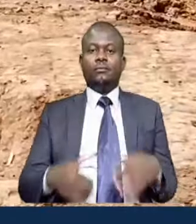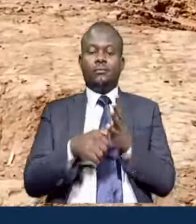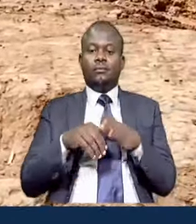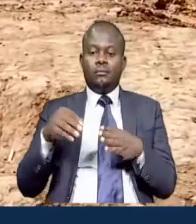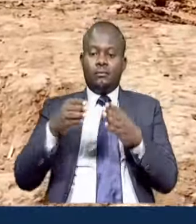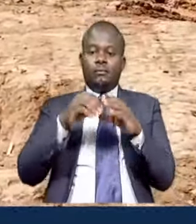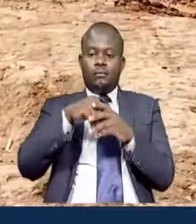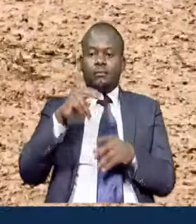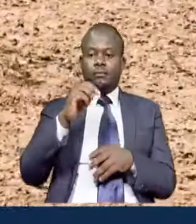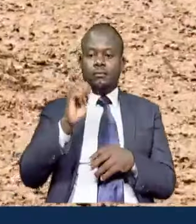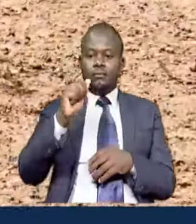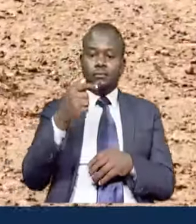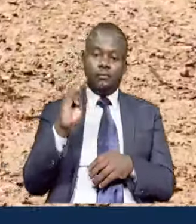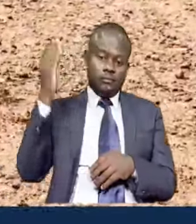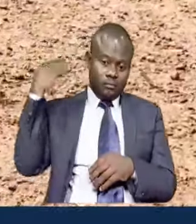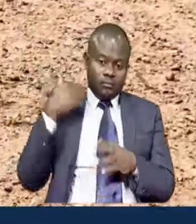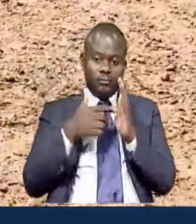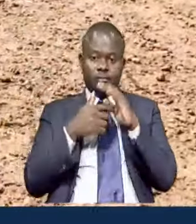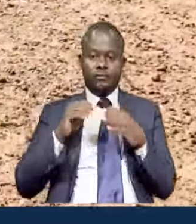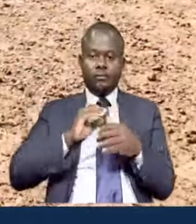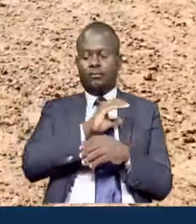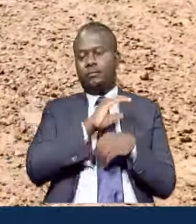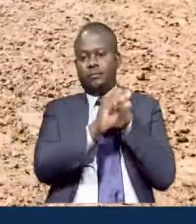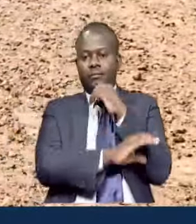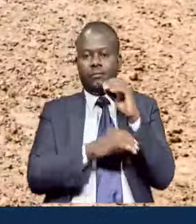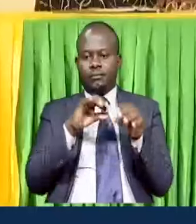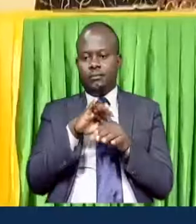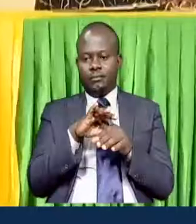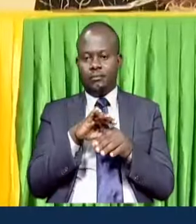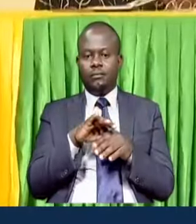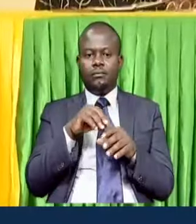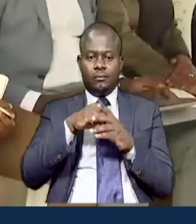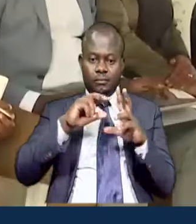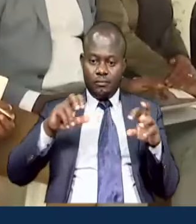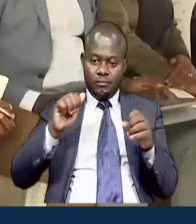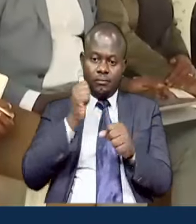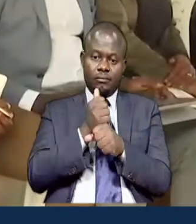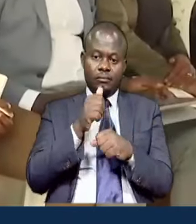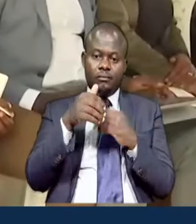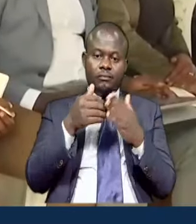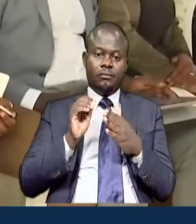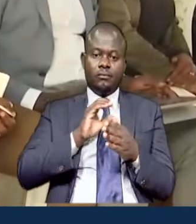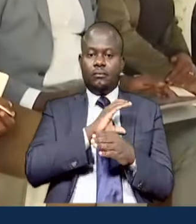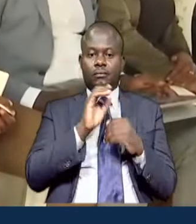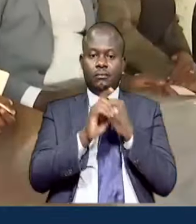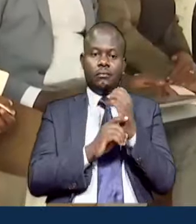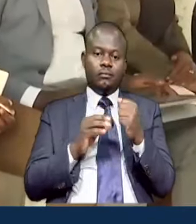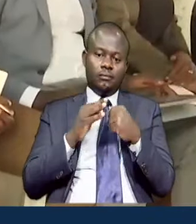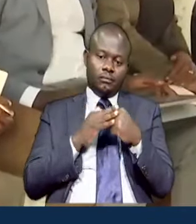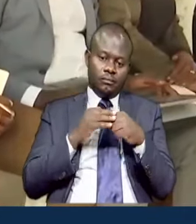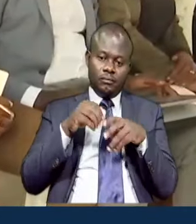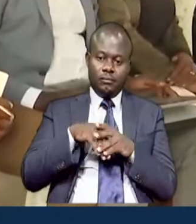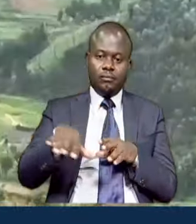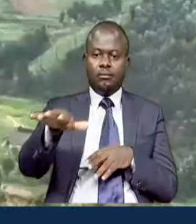cy'imihanda muri Nyamagabe giherutse no kugaragazwa na komisiyo y'igihugu y'amatora mu igenzura ryakozwe n'iyi komisiyo mu turere 8 tugize